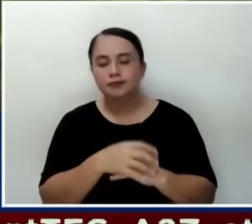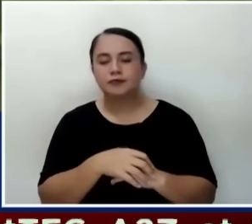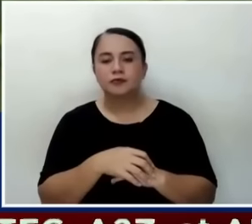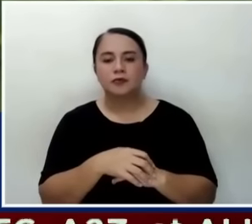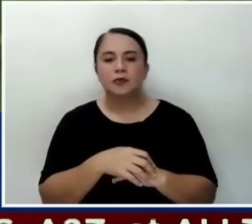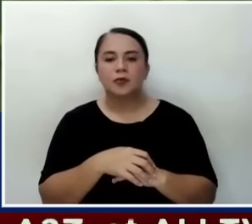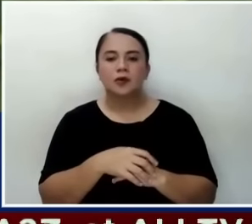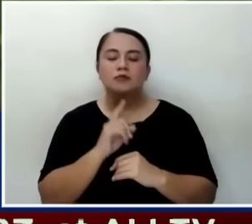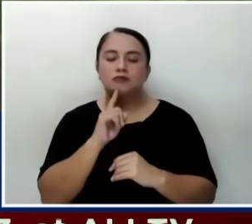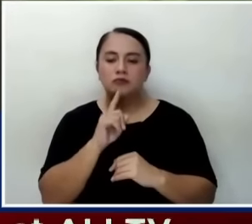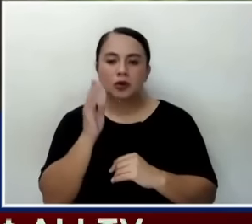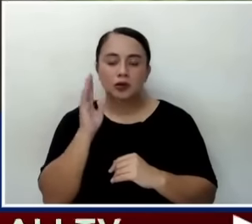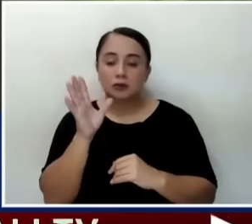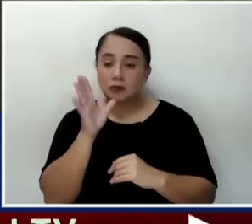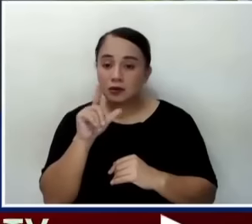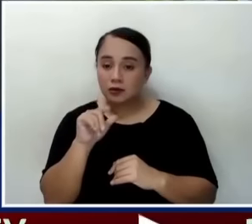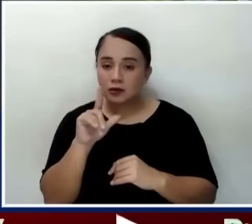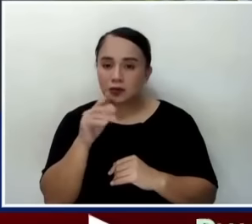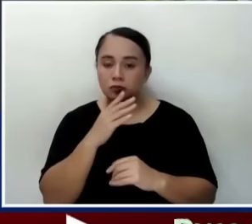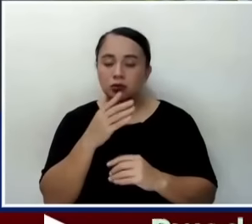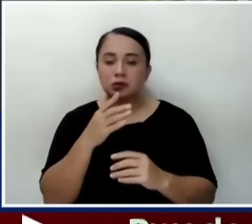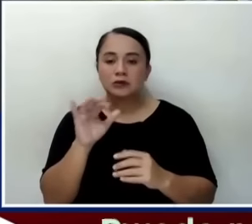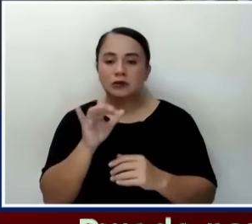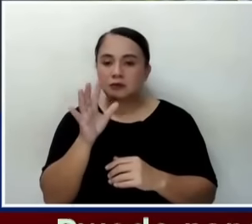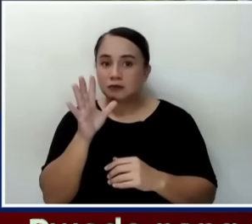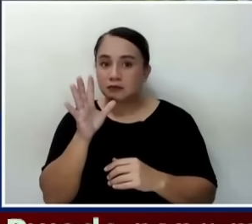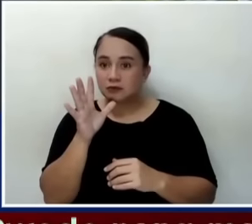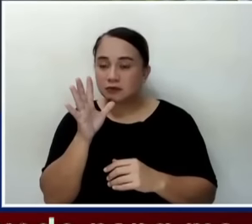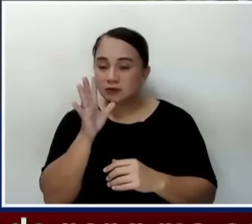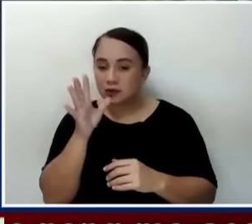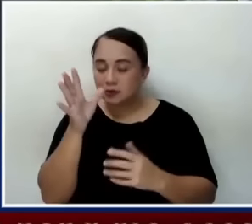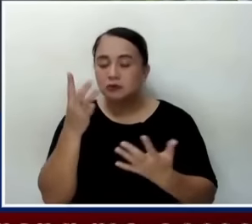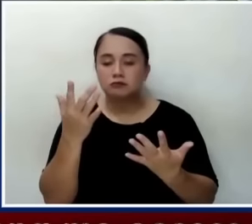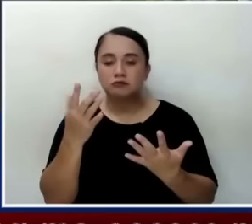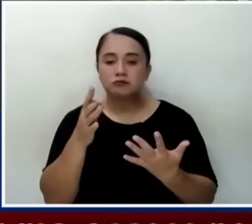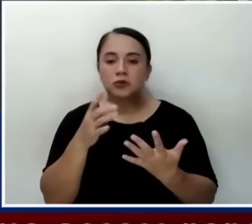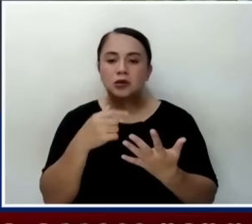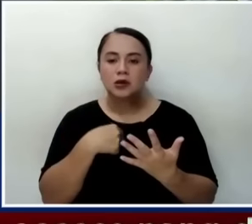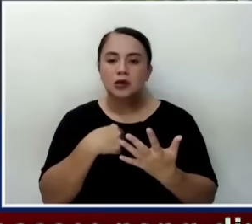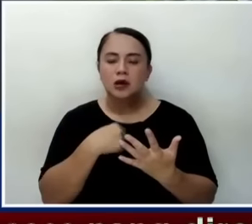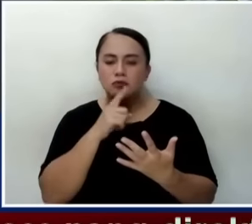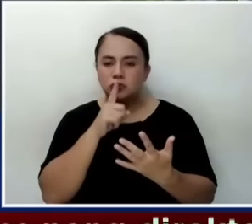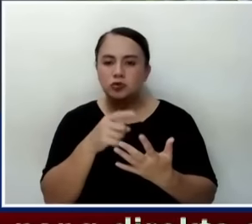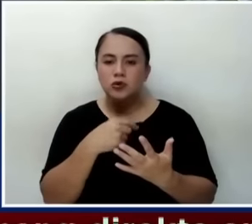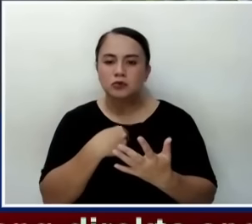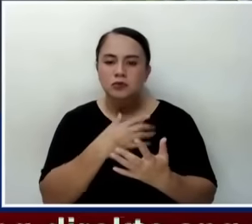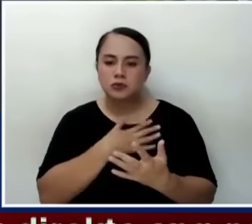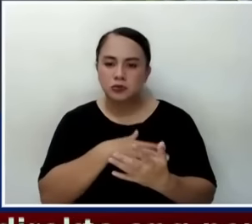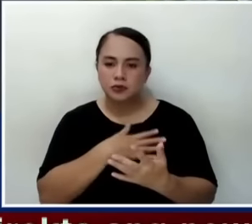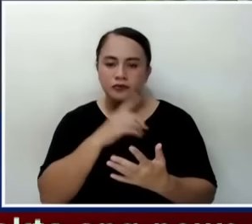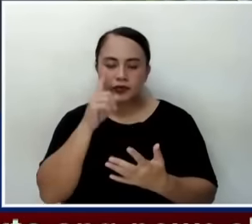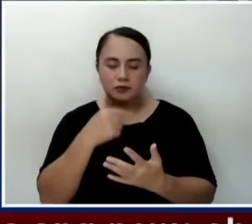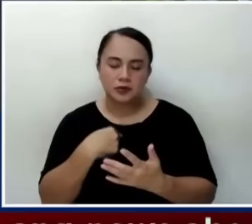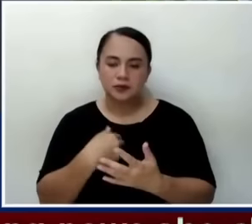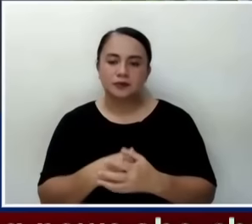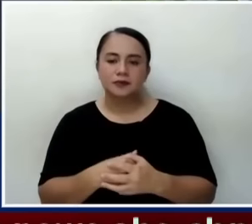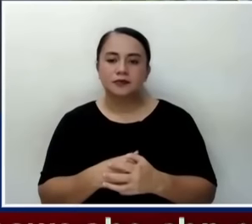ko isang magulang. Kaya bilang isang magulang, I'm sure masasaktan din siya para sa akin